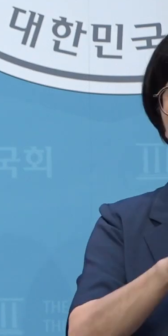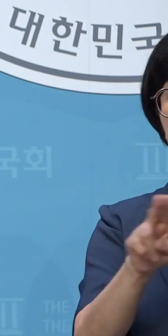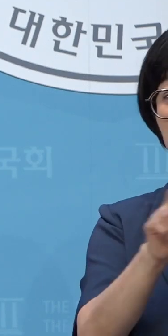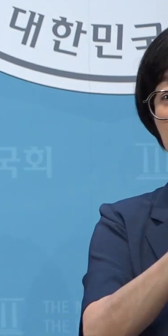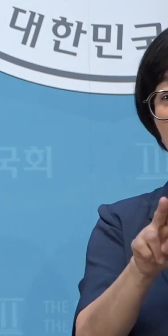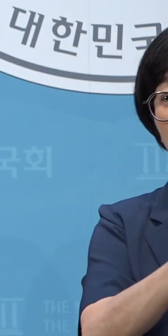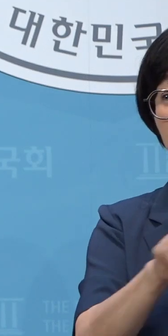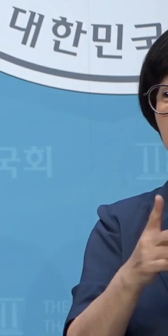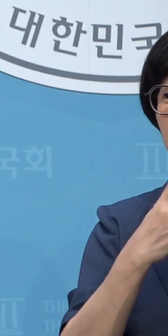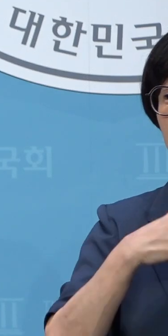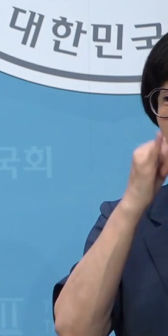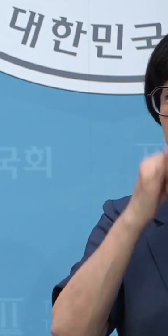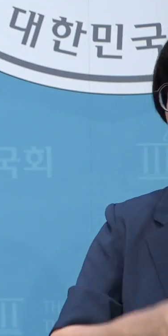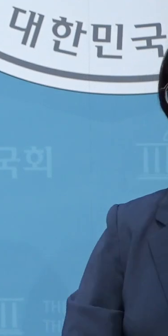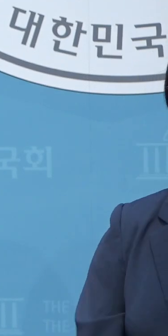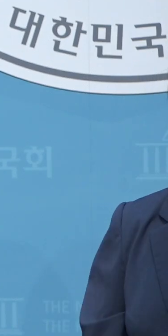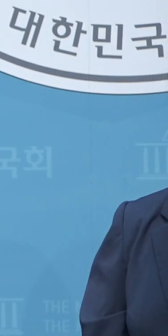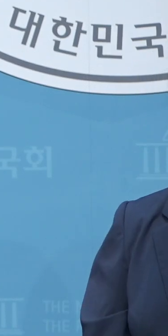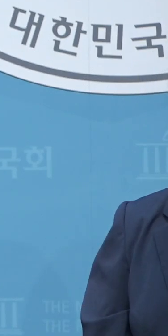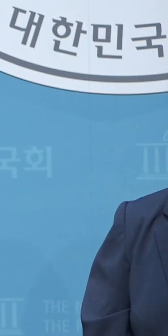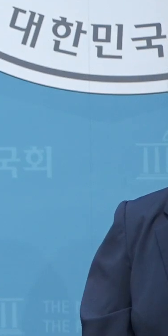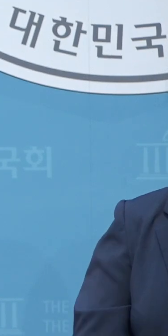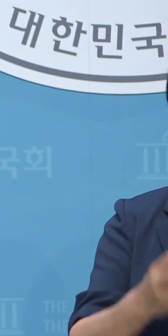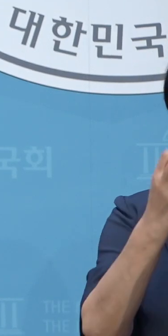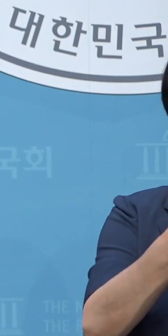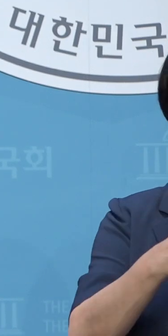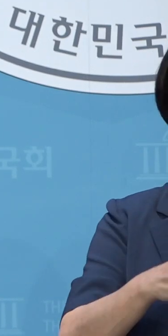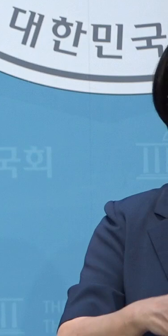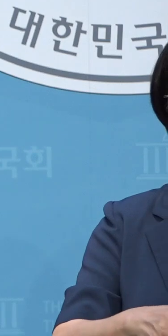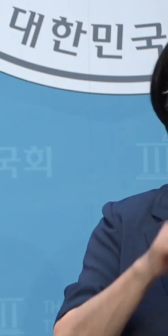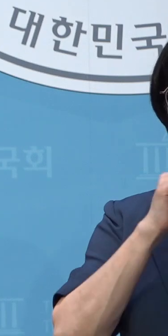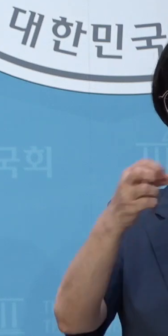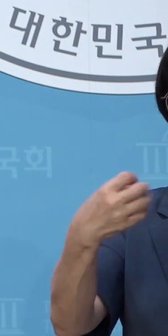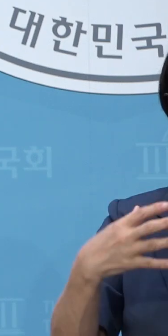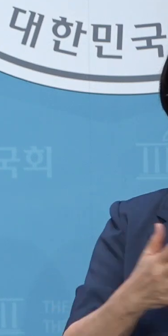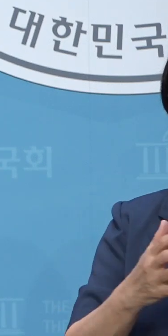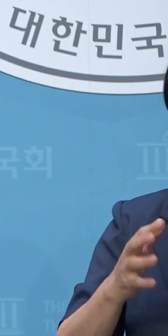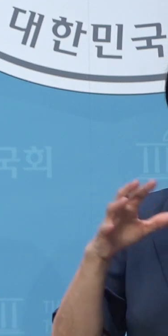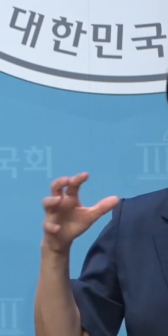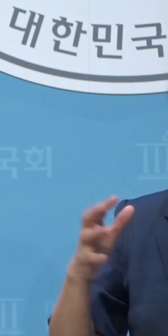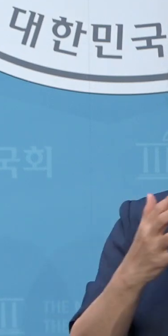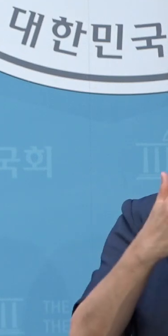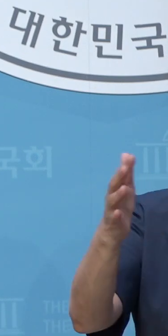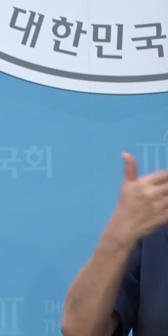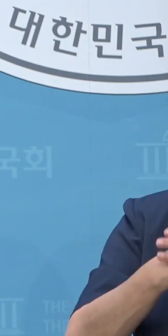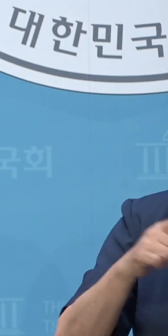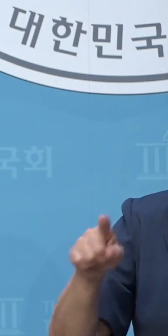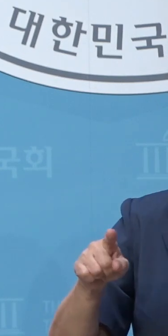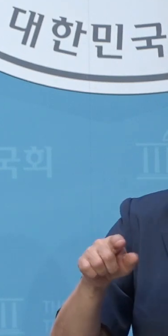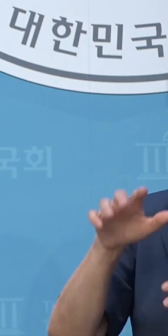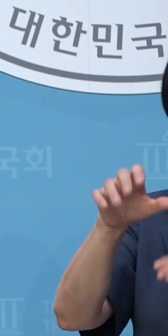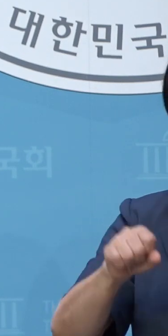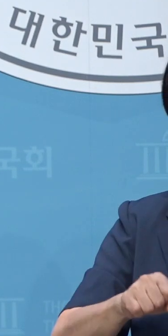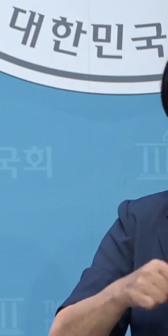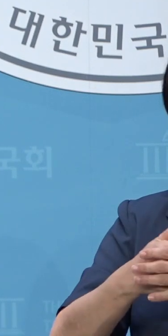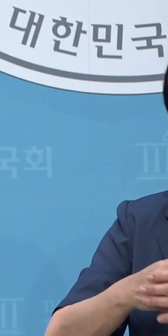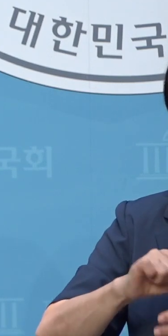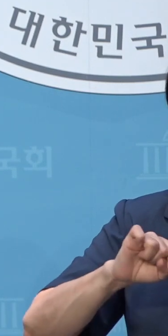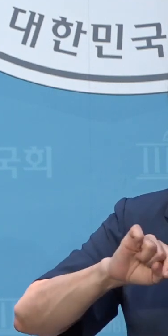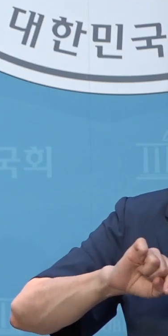취소시키지 않았습니까 헌재도 법원도 말하는데 집회의 시위만은 잡아야겠다는